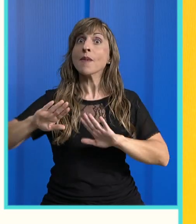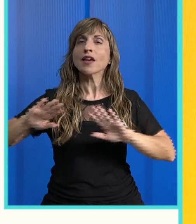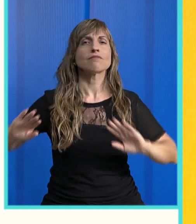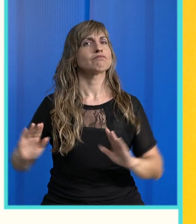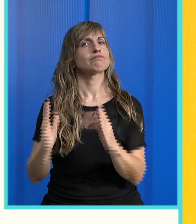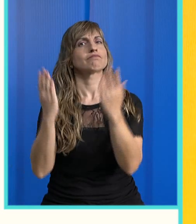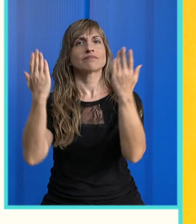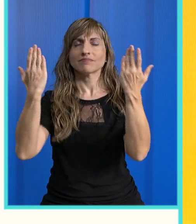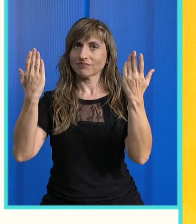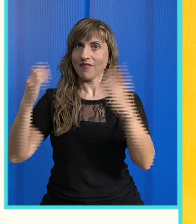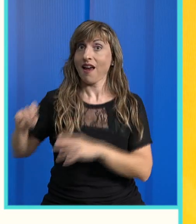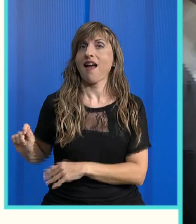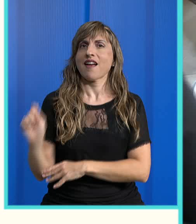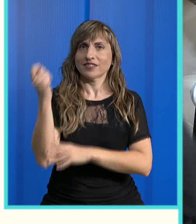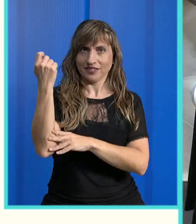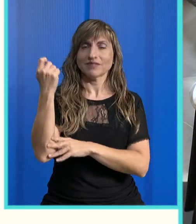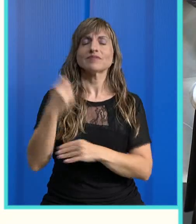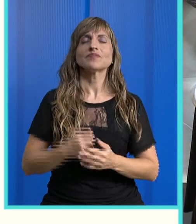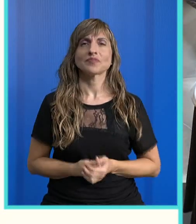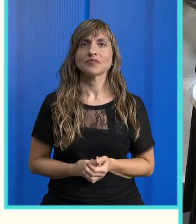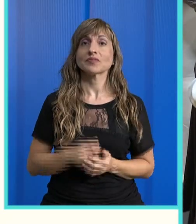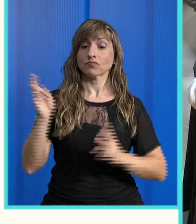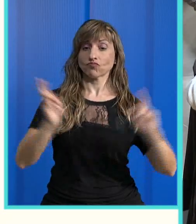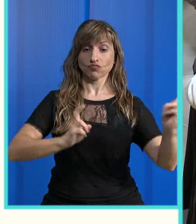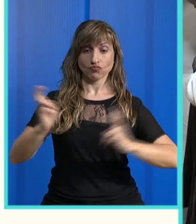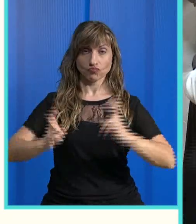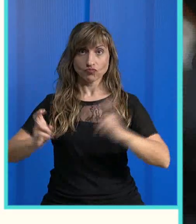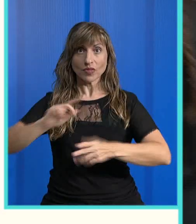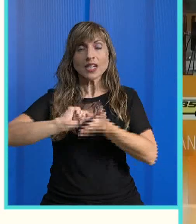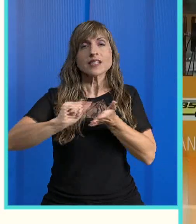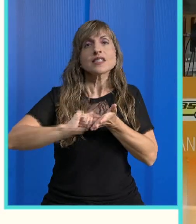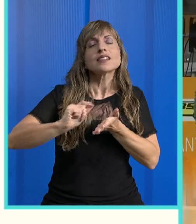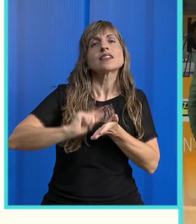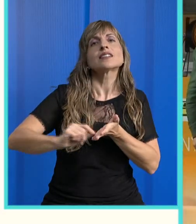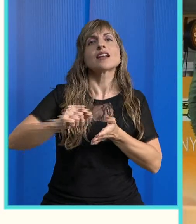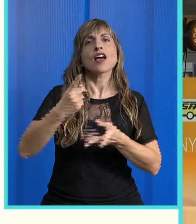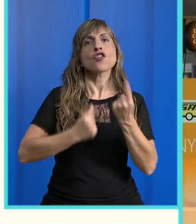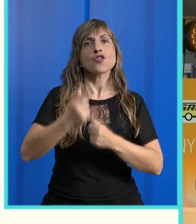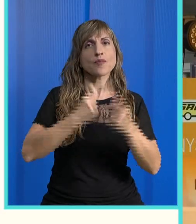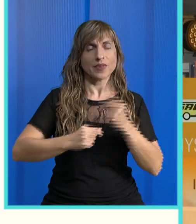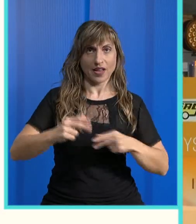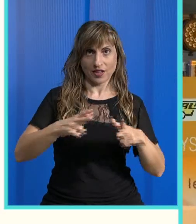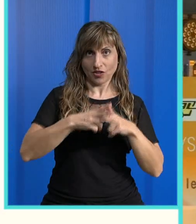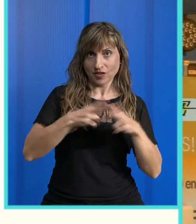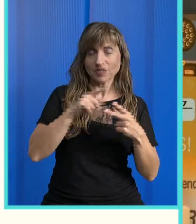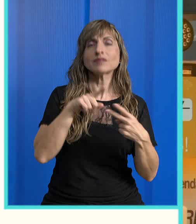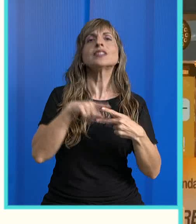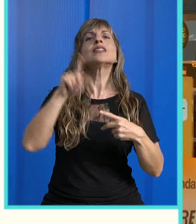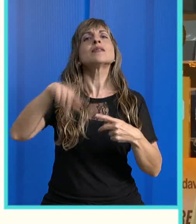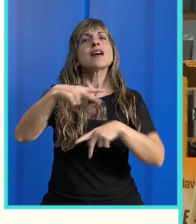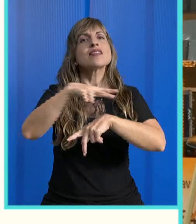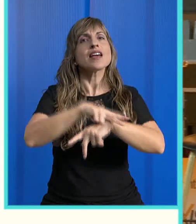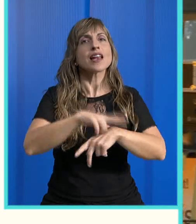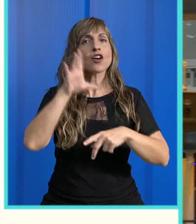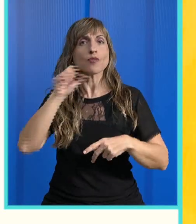sabido reponer. A l'acte hi van assistir també la secretària d'Estat d'Economia Social, Amparo Merino, el delegat del govern espanyol a